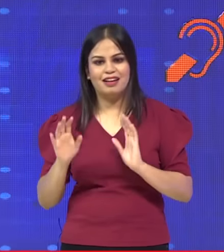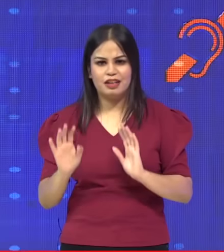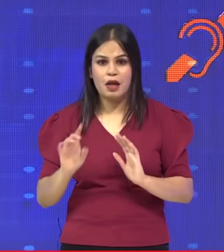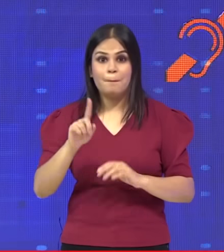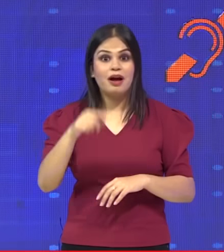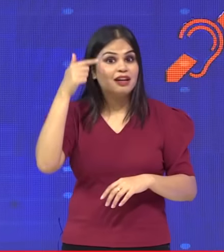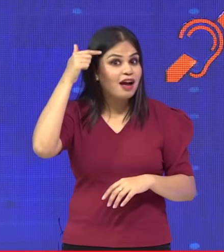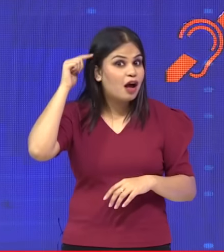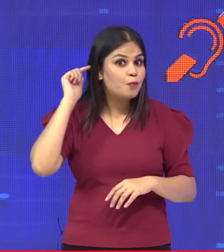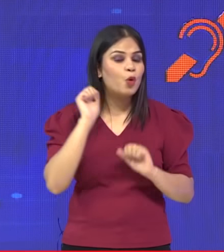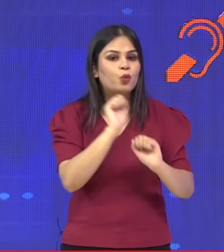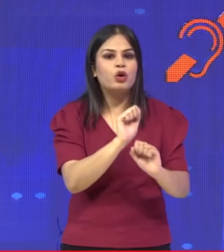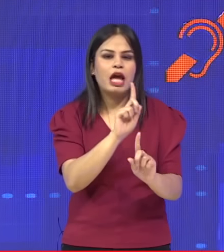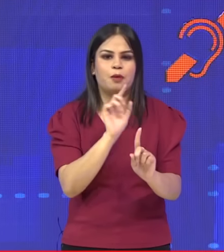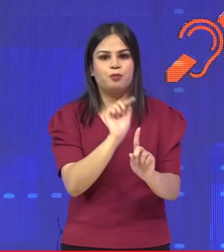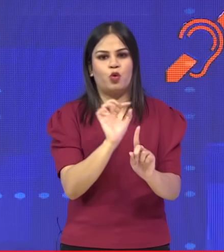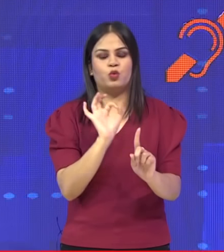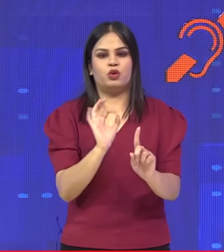बहुत अच्छा